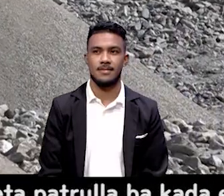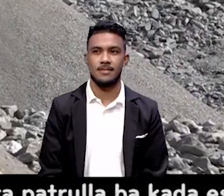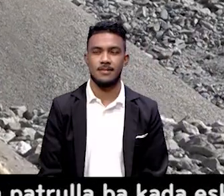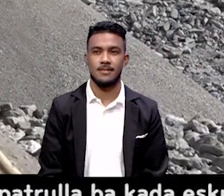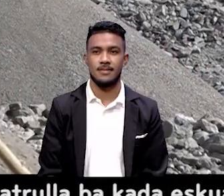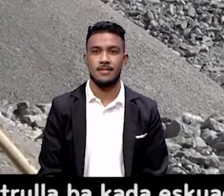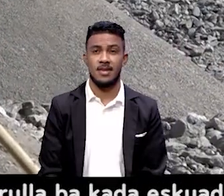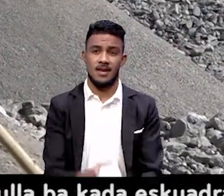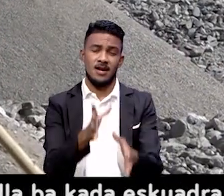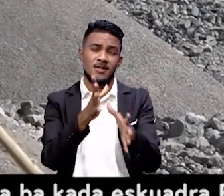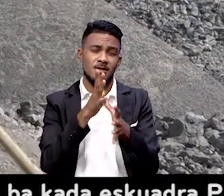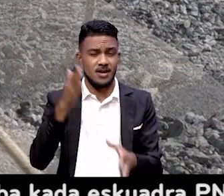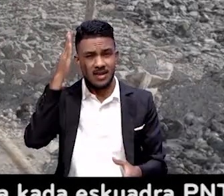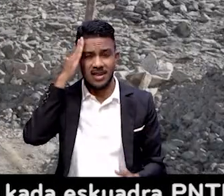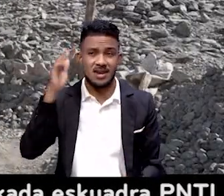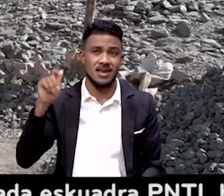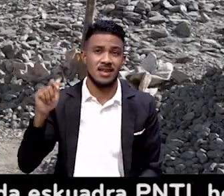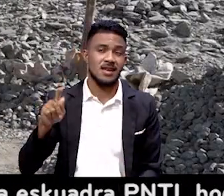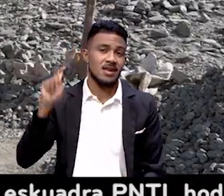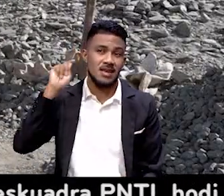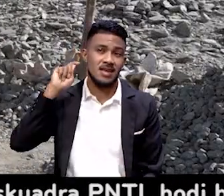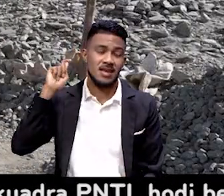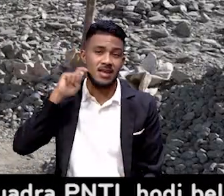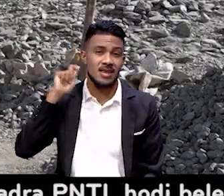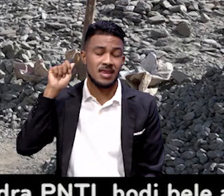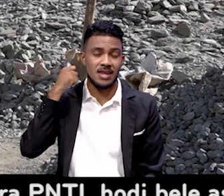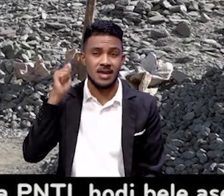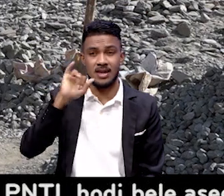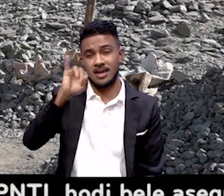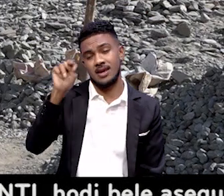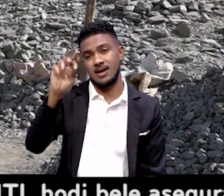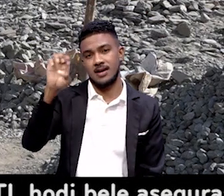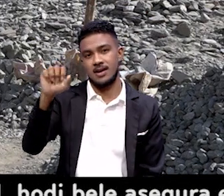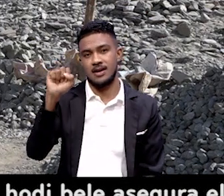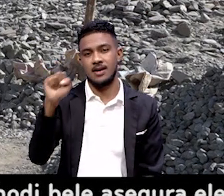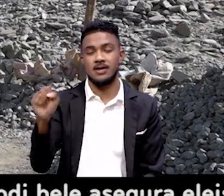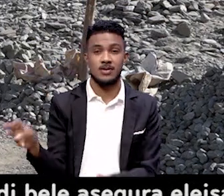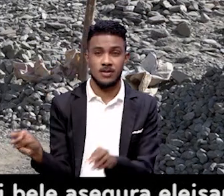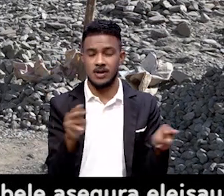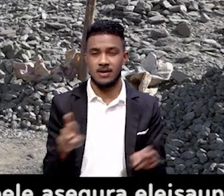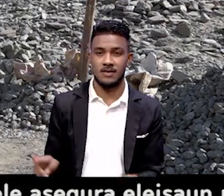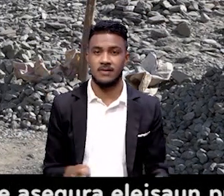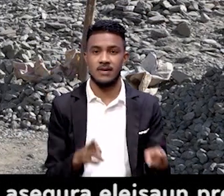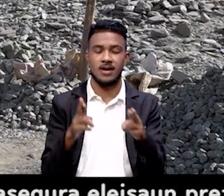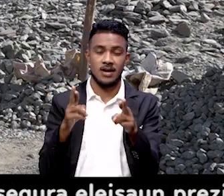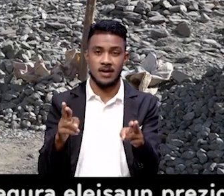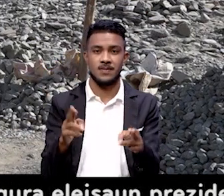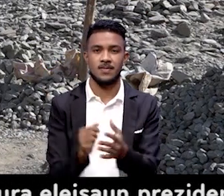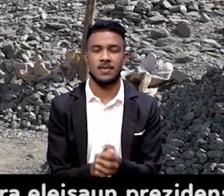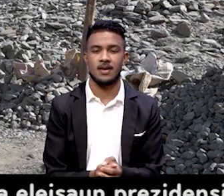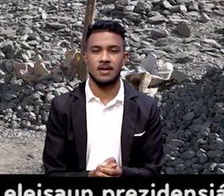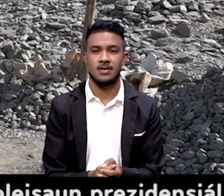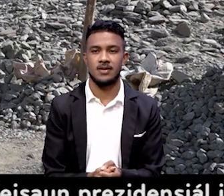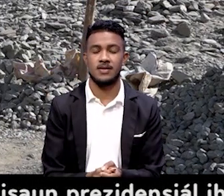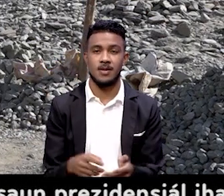Abu hati né tia Inês dan bem macafuna lá sinu na saung né. Be mak evakuasi maya Fatim be